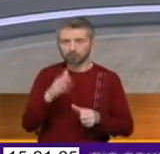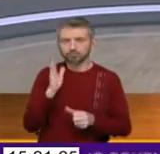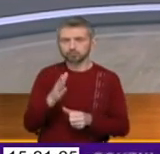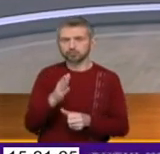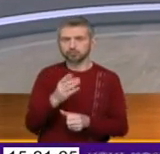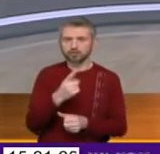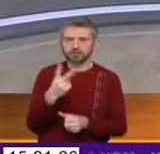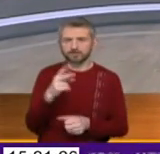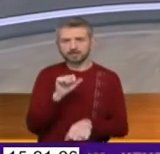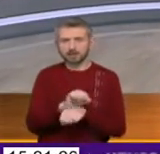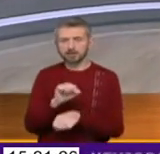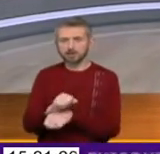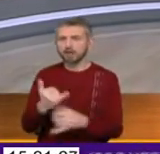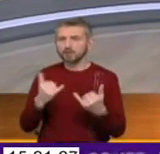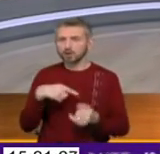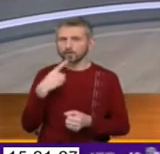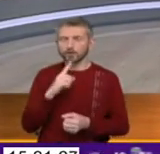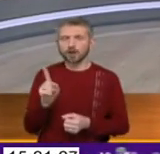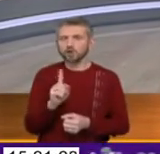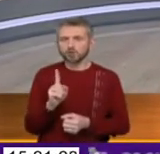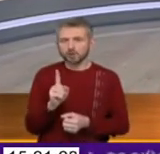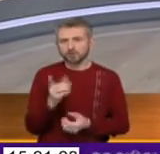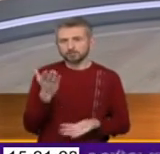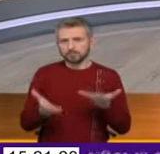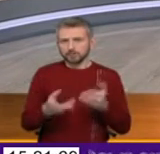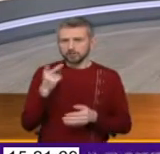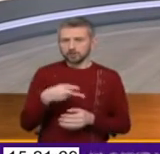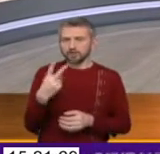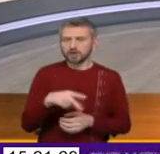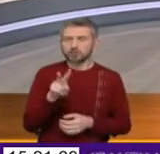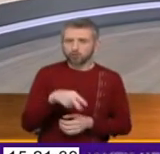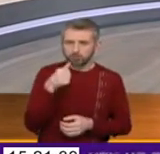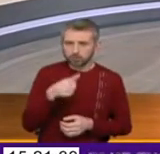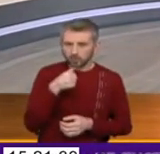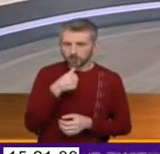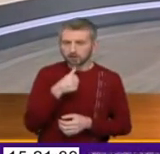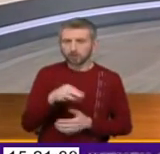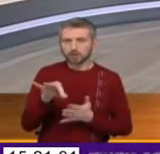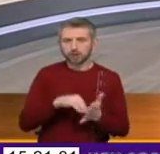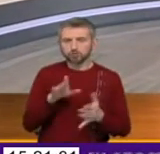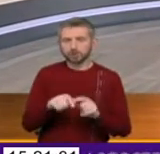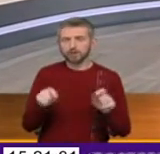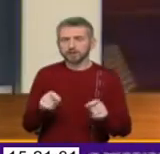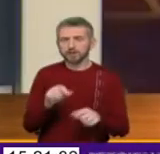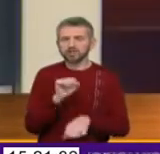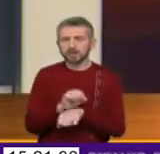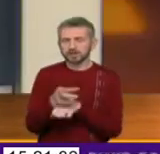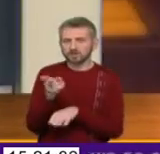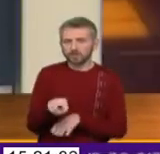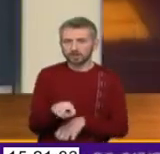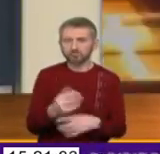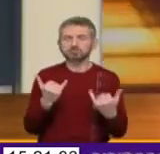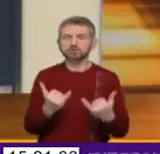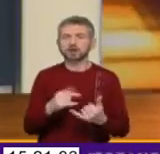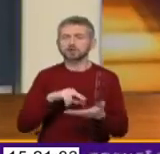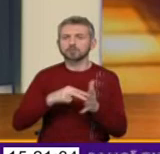станцію. Зараз говорять про те, що, скоріш за все, у 2022 аж році одразу буде відкрито дві станції. Що зараз